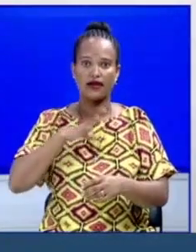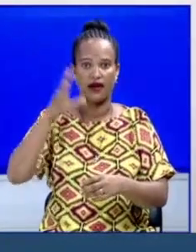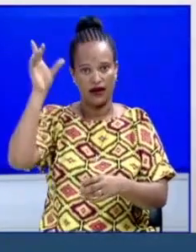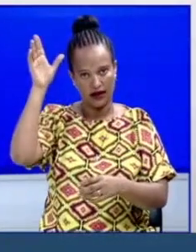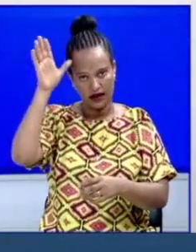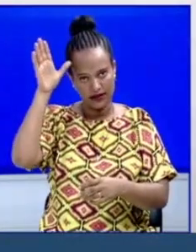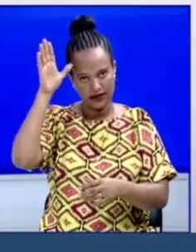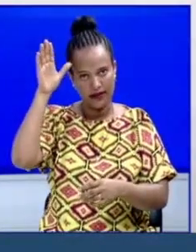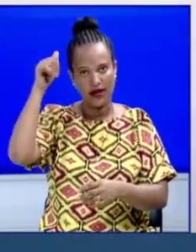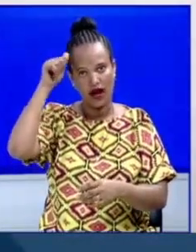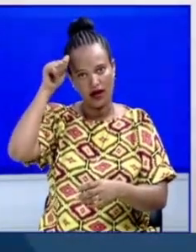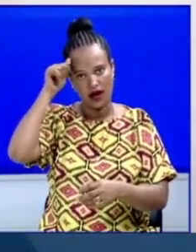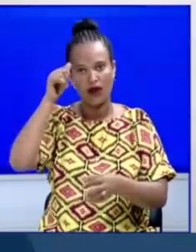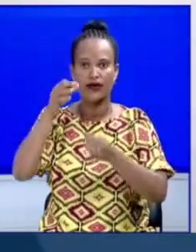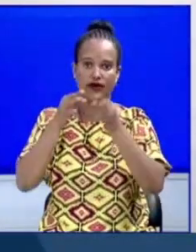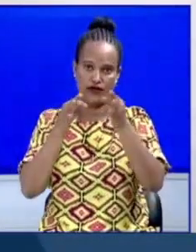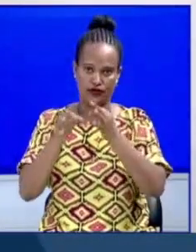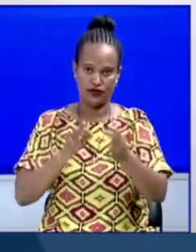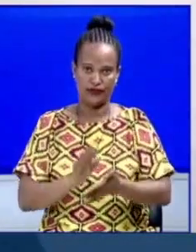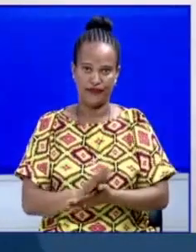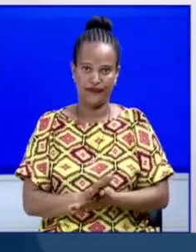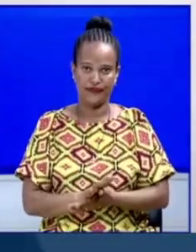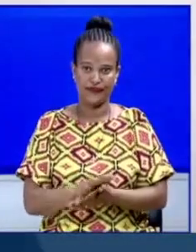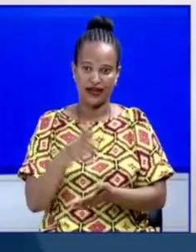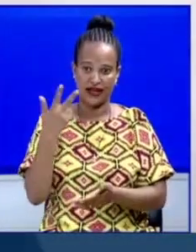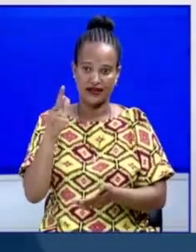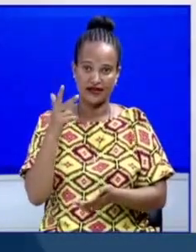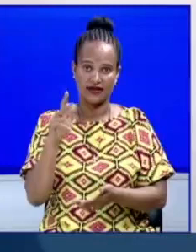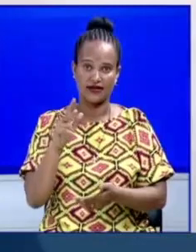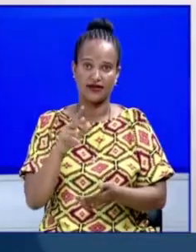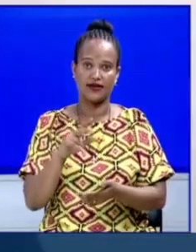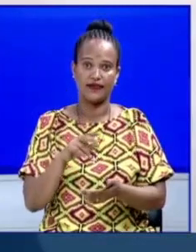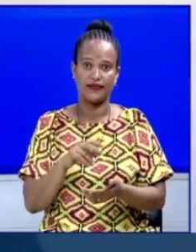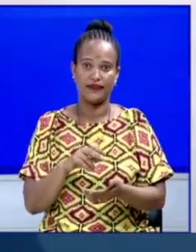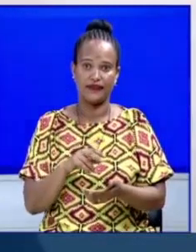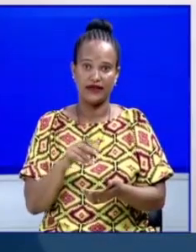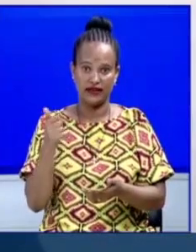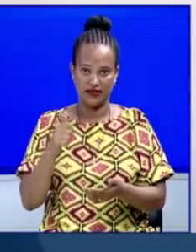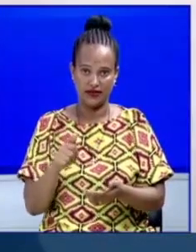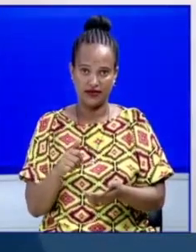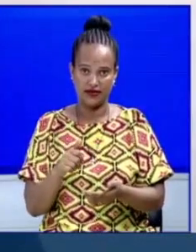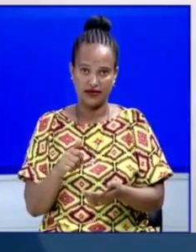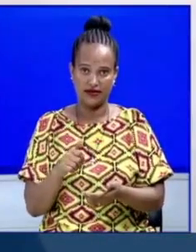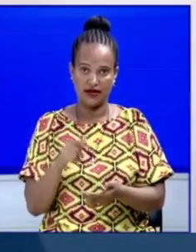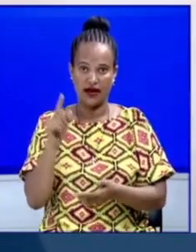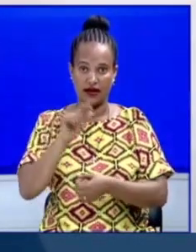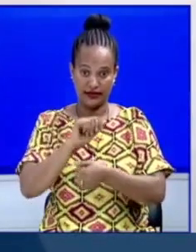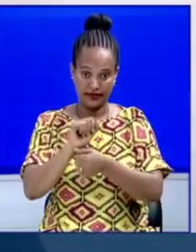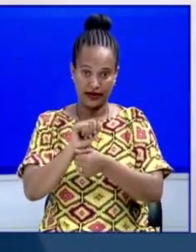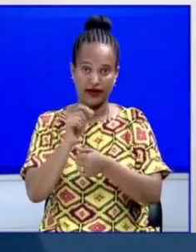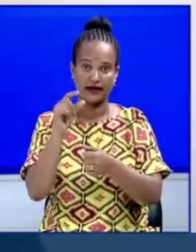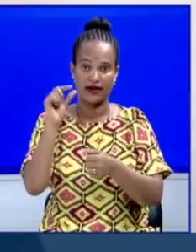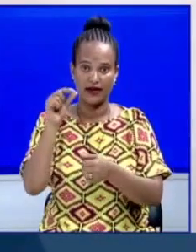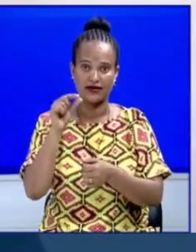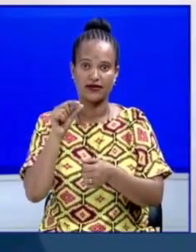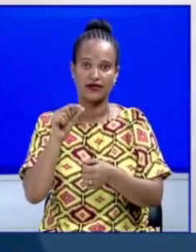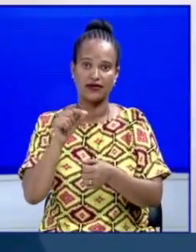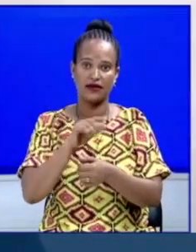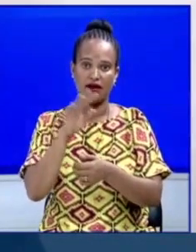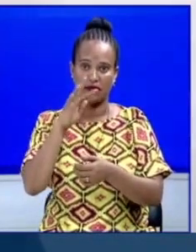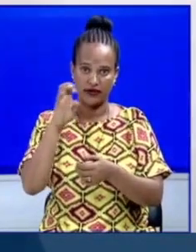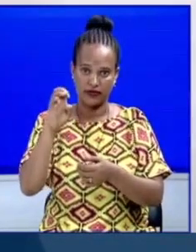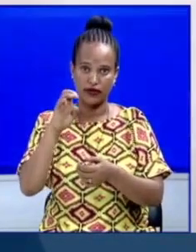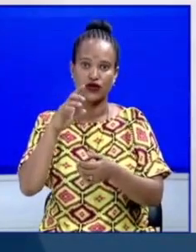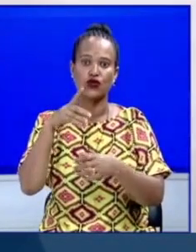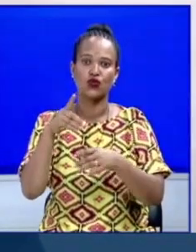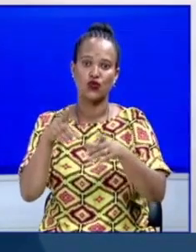እግዚኣብሔር ኣረጋዊ ገሊፆም ልዕሊ 13,000 መካይን ሓንቲ መኪና እንተናእሰ ብማእኸላይ 400 ኩንታል